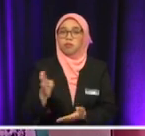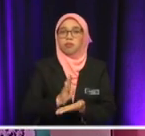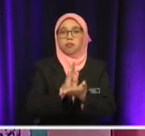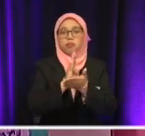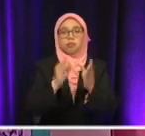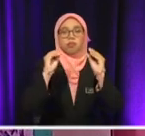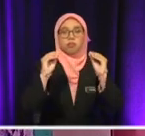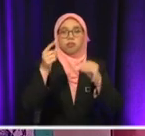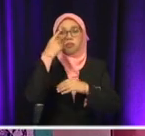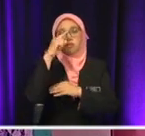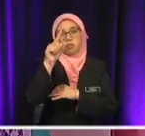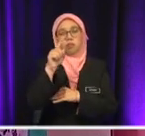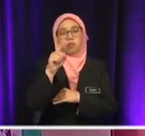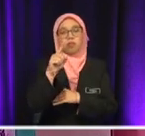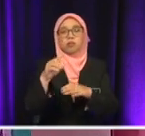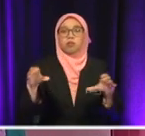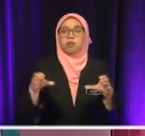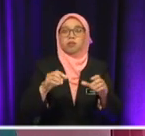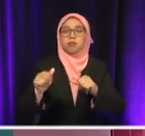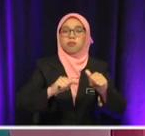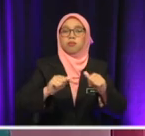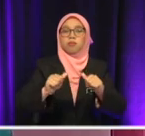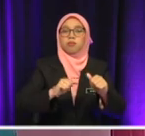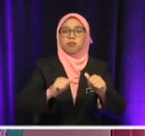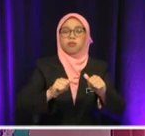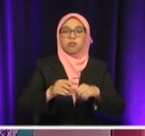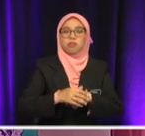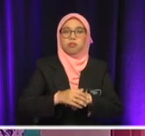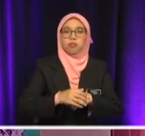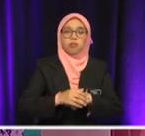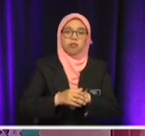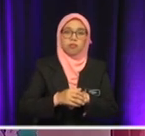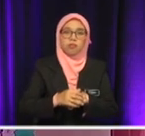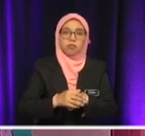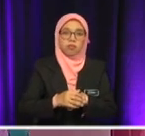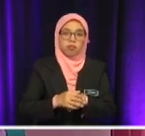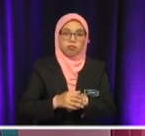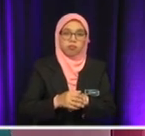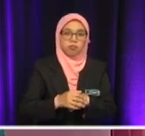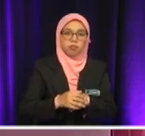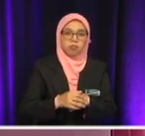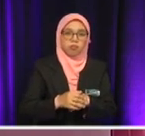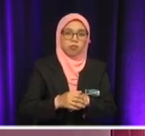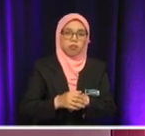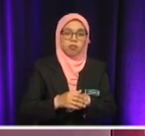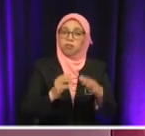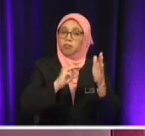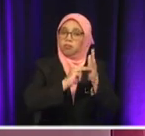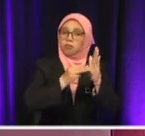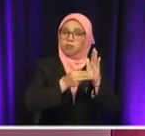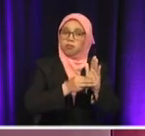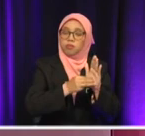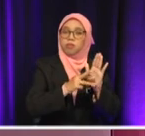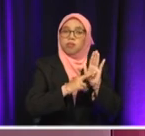menjalankan aktiviti motor kasar. Baik, apabila bercakap tentang aktiviti motor kasar, bermaksud kita akan merujuk